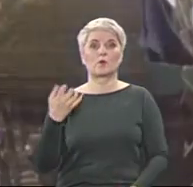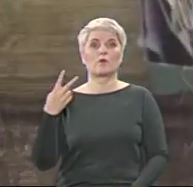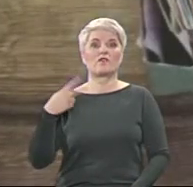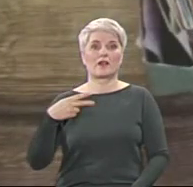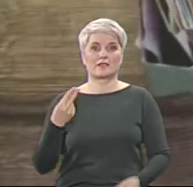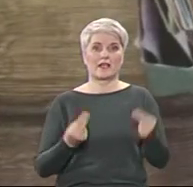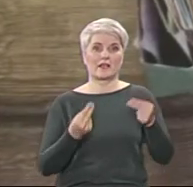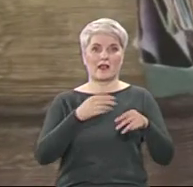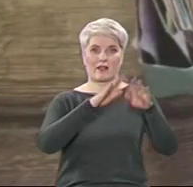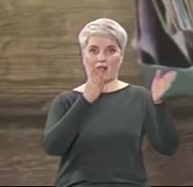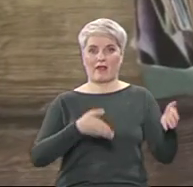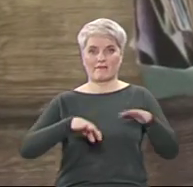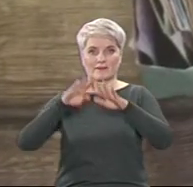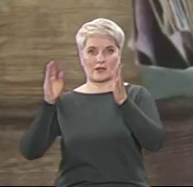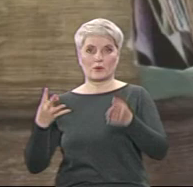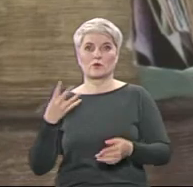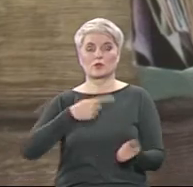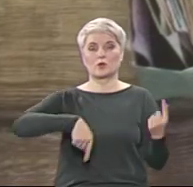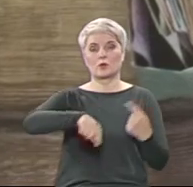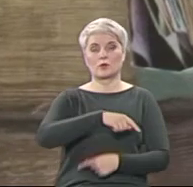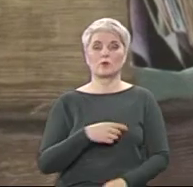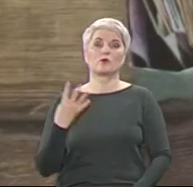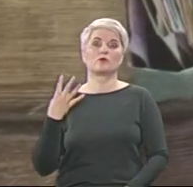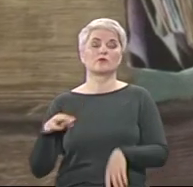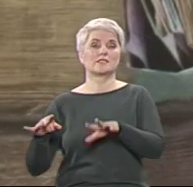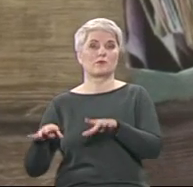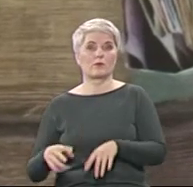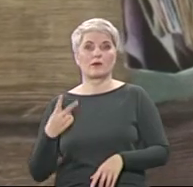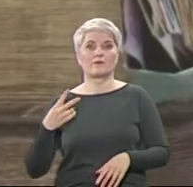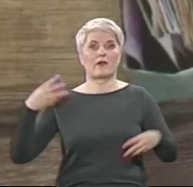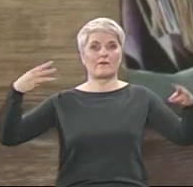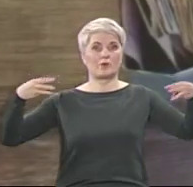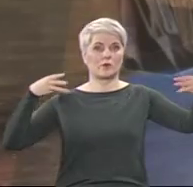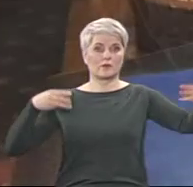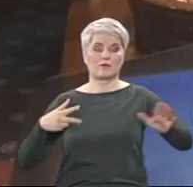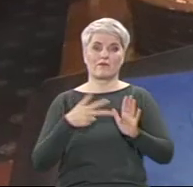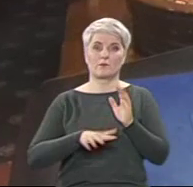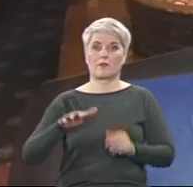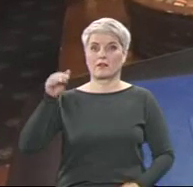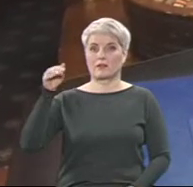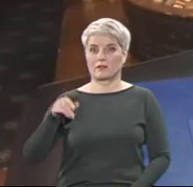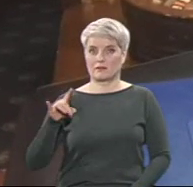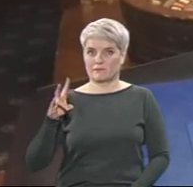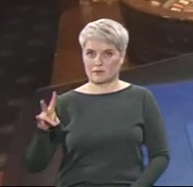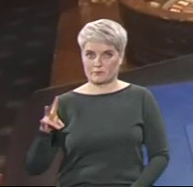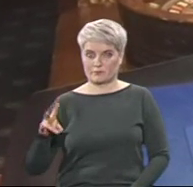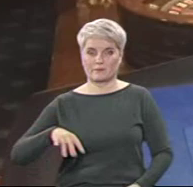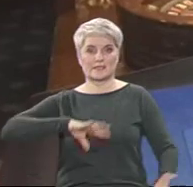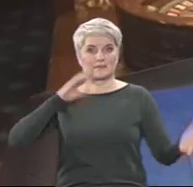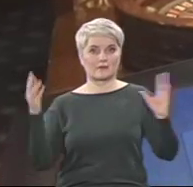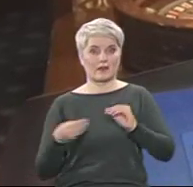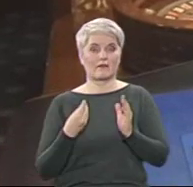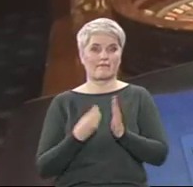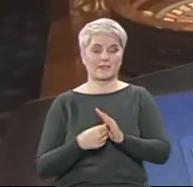4 рулетки, 6 системних комп'ютерних блоків і 2 відеореєстратори, а також понад 85 тисяч гривень. Загальна ж